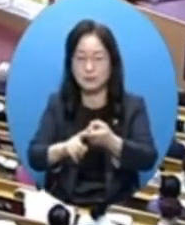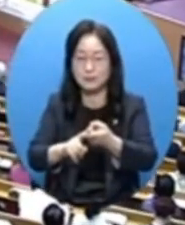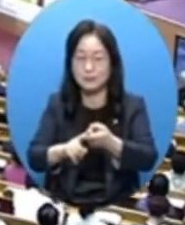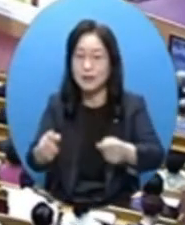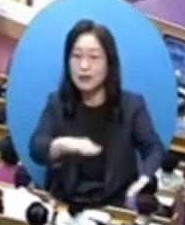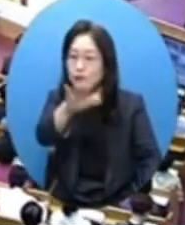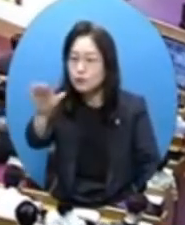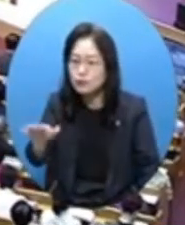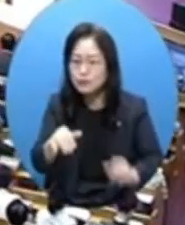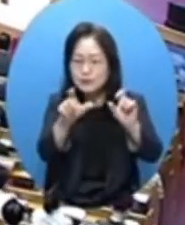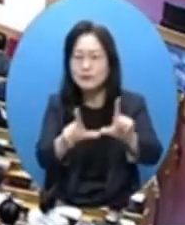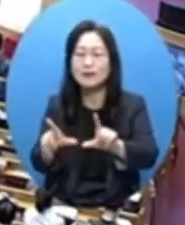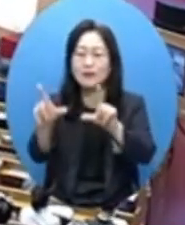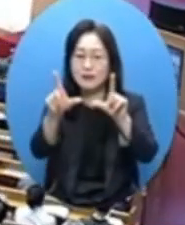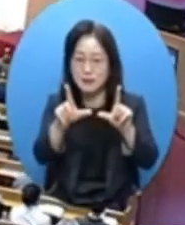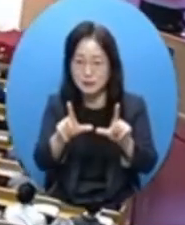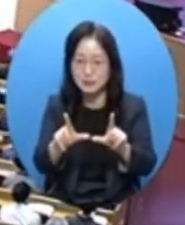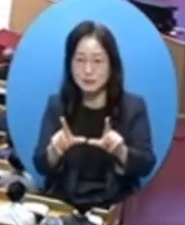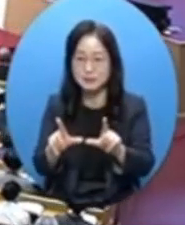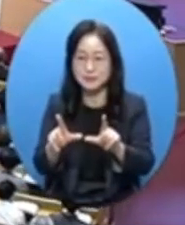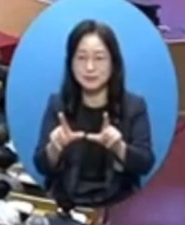우리 삶의